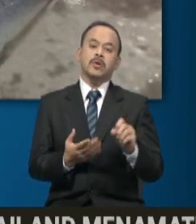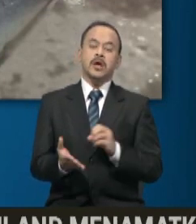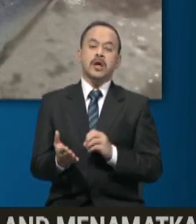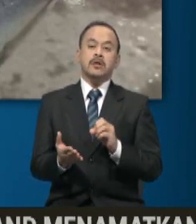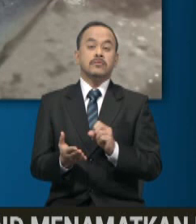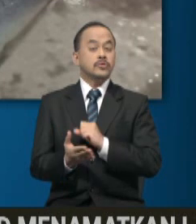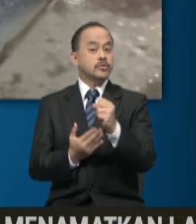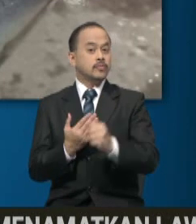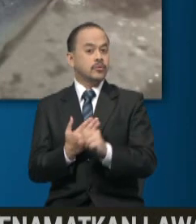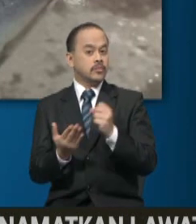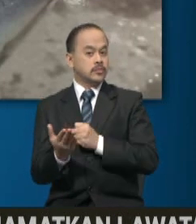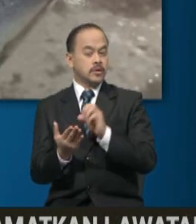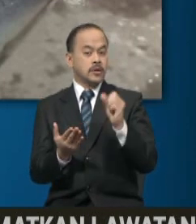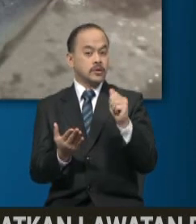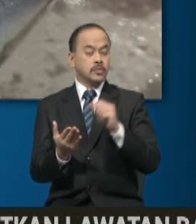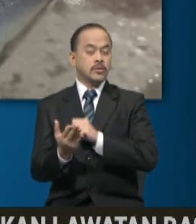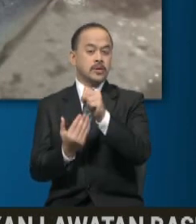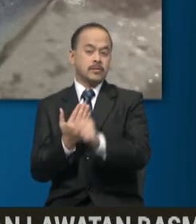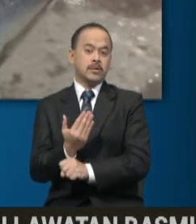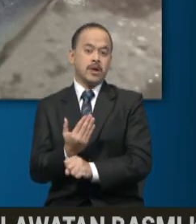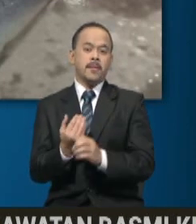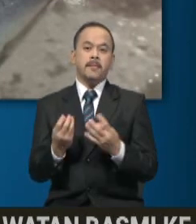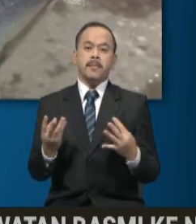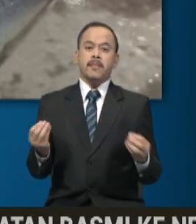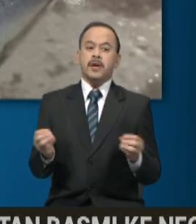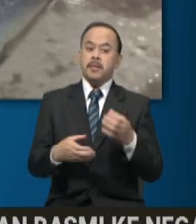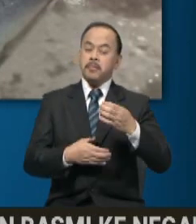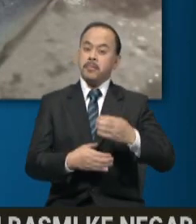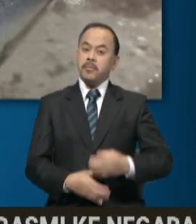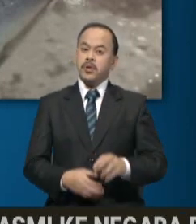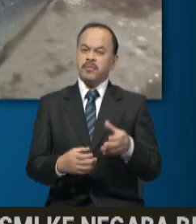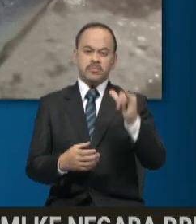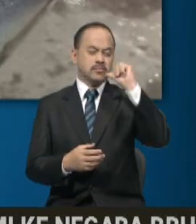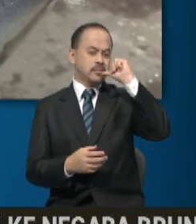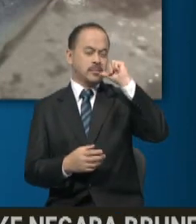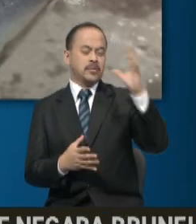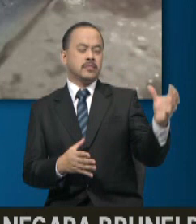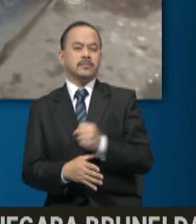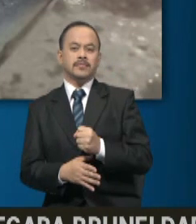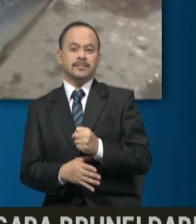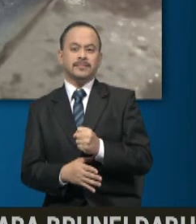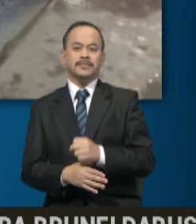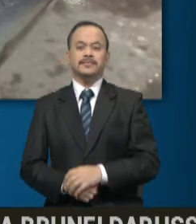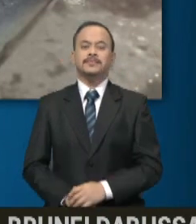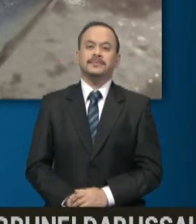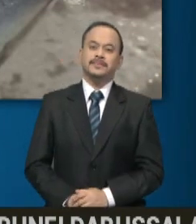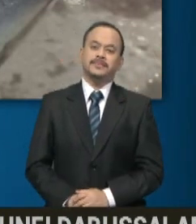lalu, 720 tin dan 60 botol minuman keras pelbagai jenis dirampas.